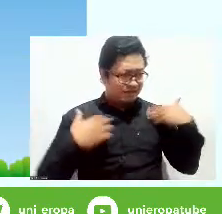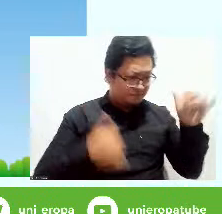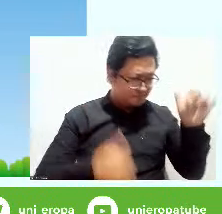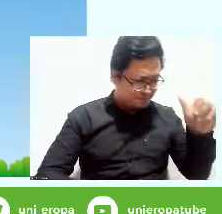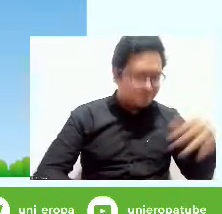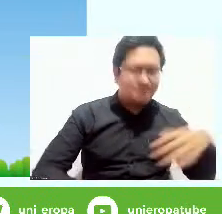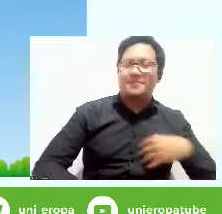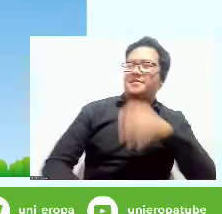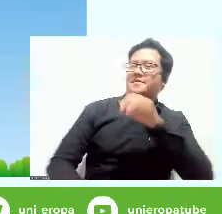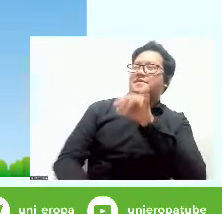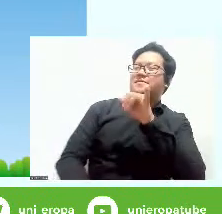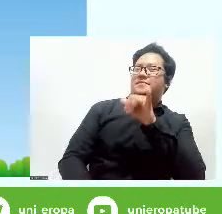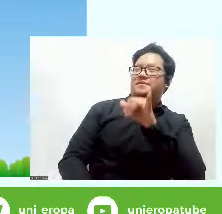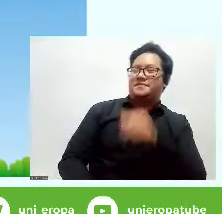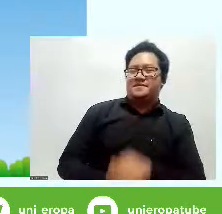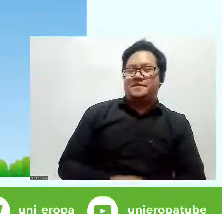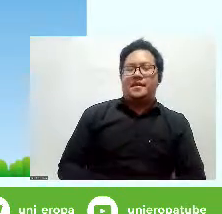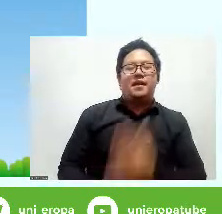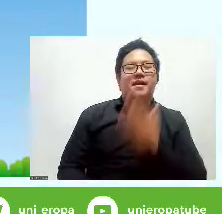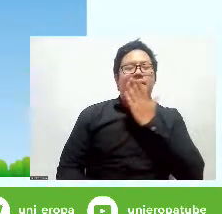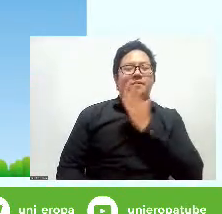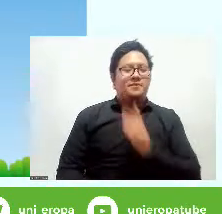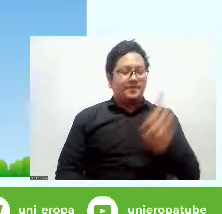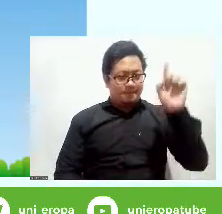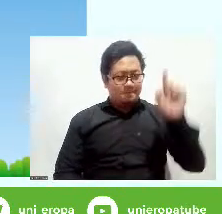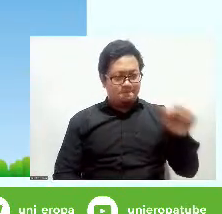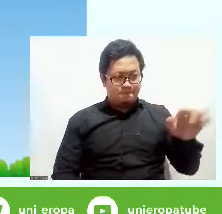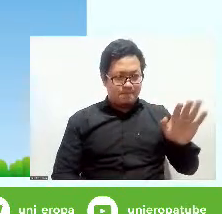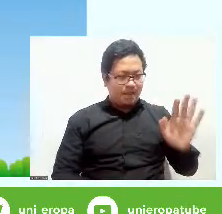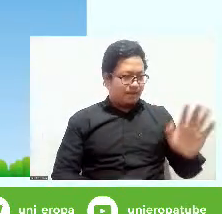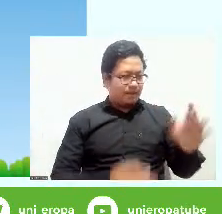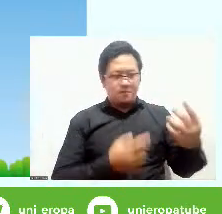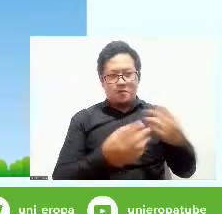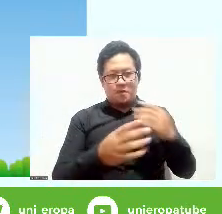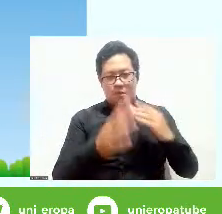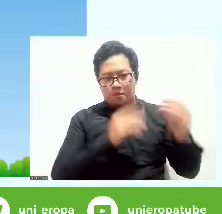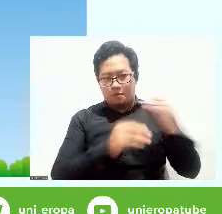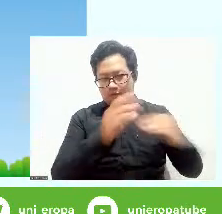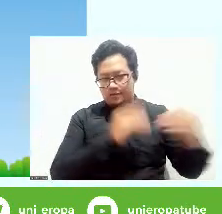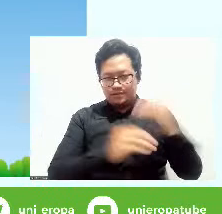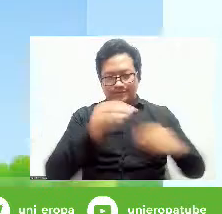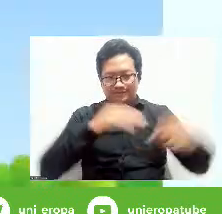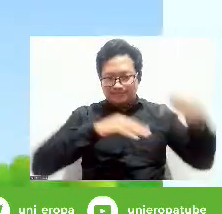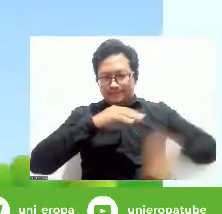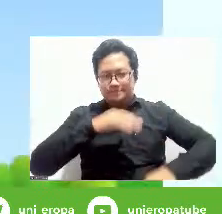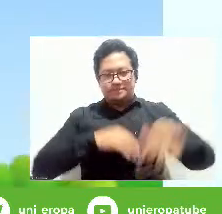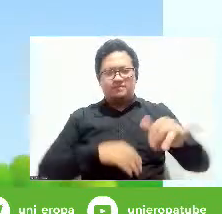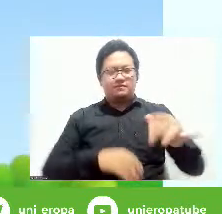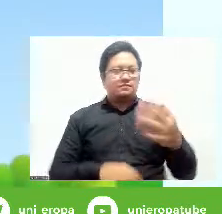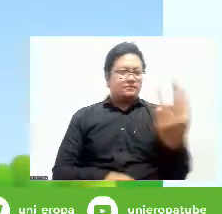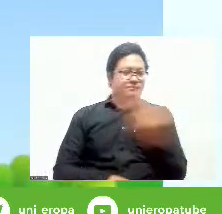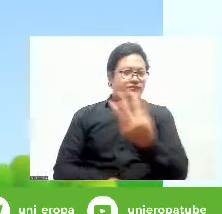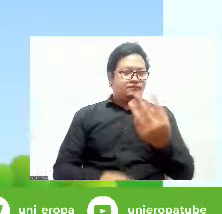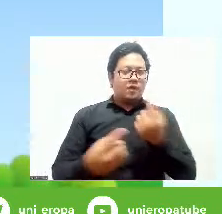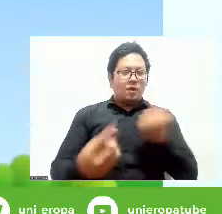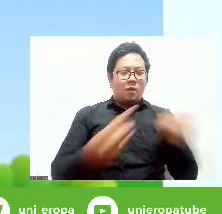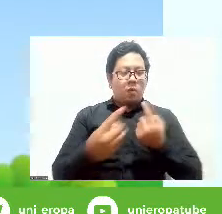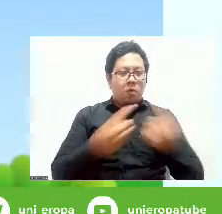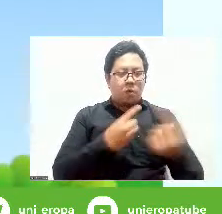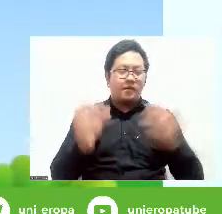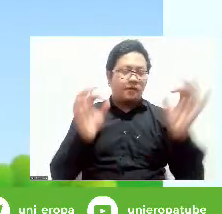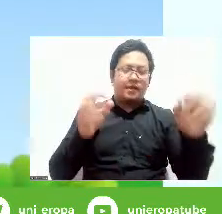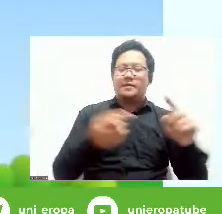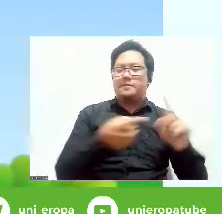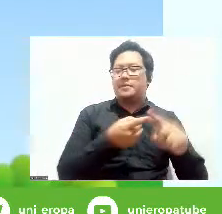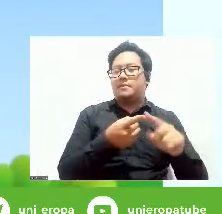Alhamdulillah kita bakal ngobrol-ngobrol lebih lanjut lagi sama ketiga narasumber ini tapi kita mulai dulu yang pertama barengan